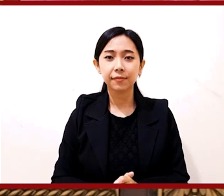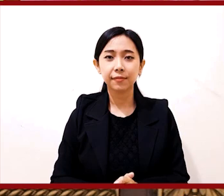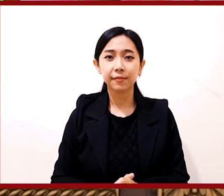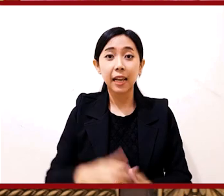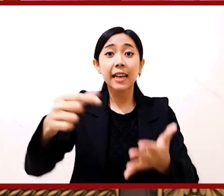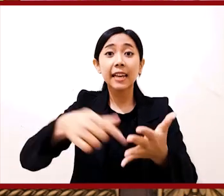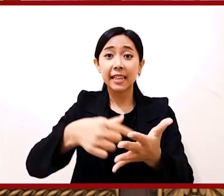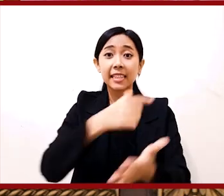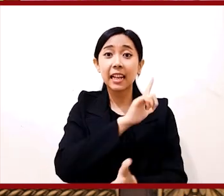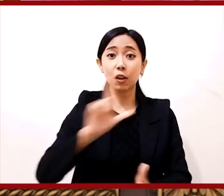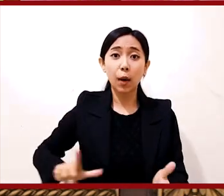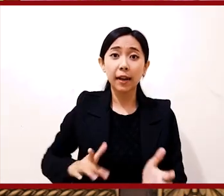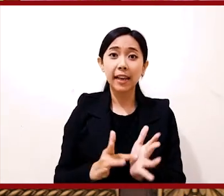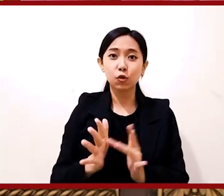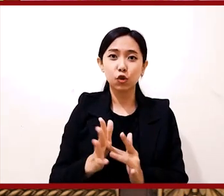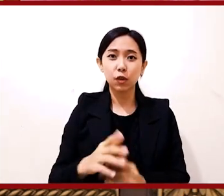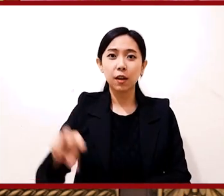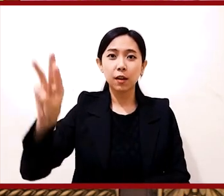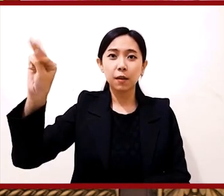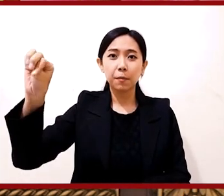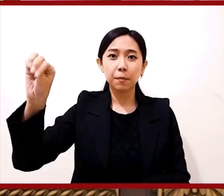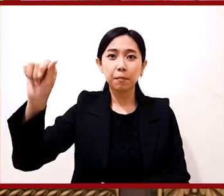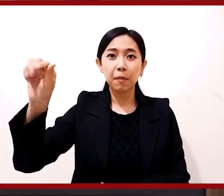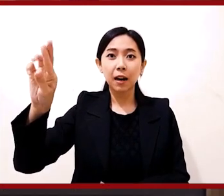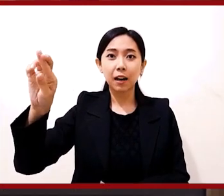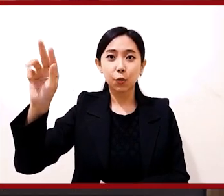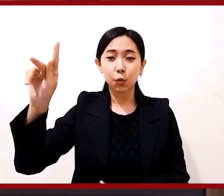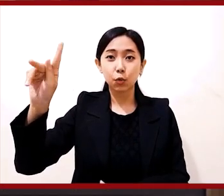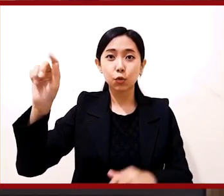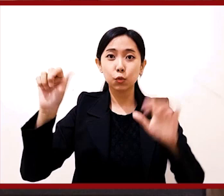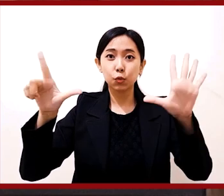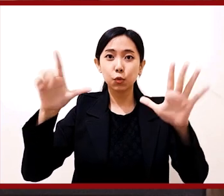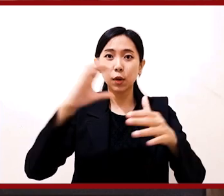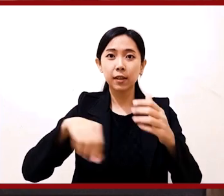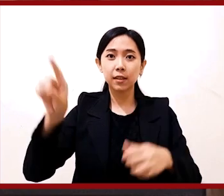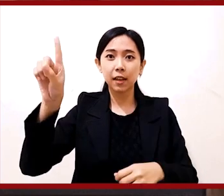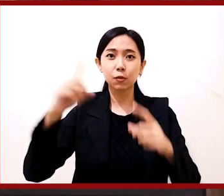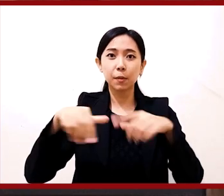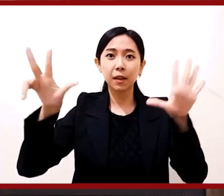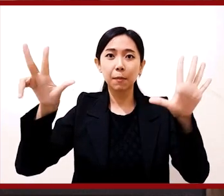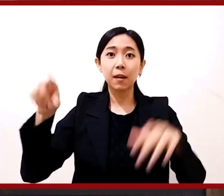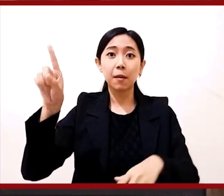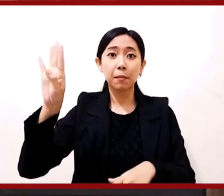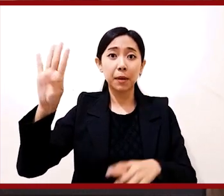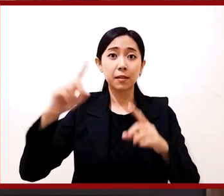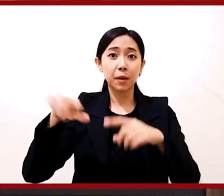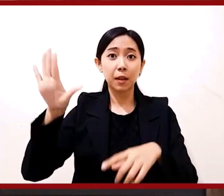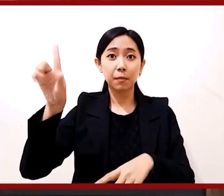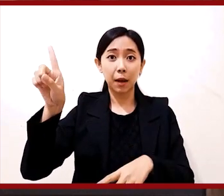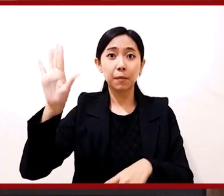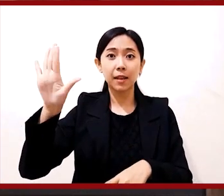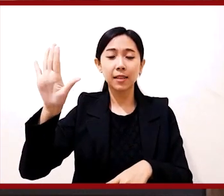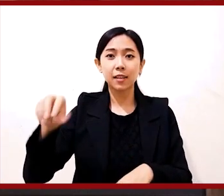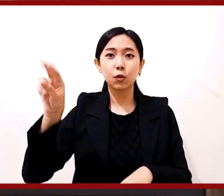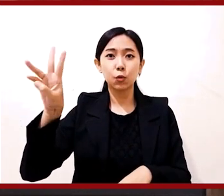Inilah Injil Tuhan Yesus Kristus menurut Markus pasal 7 ayat 1 sampai 8, ayat 14 sampai 15 dan